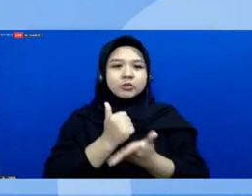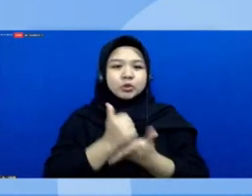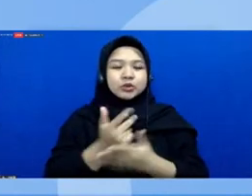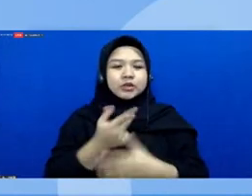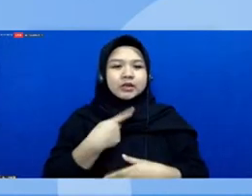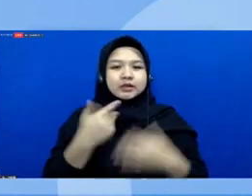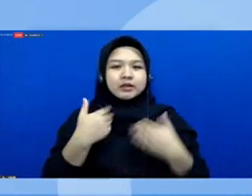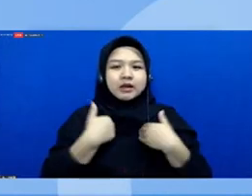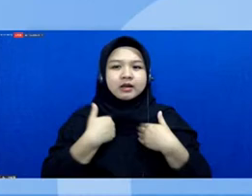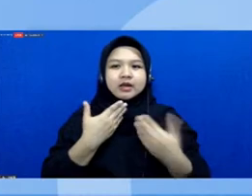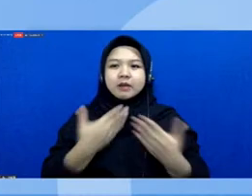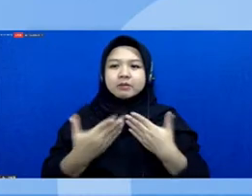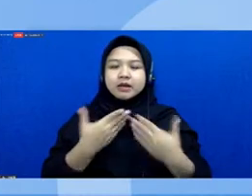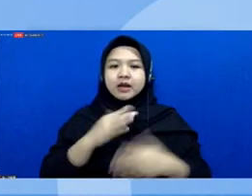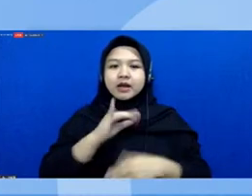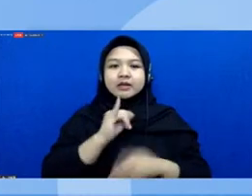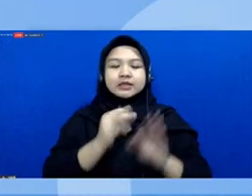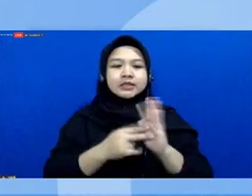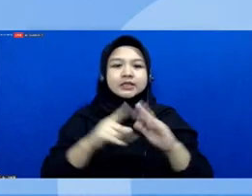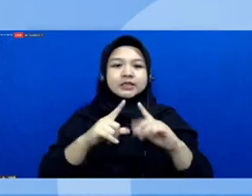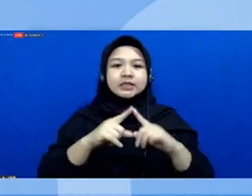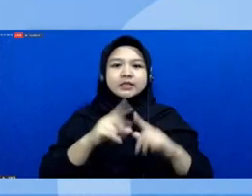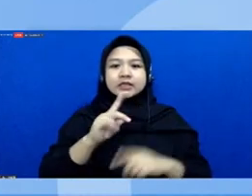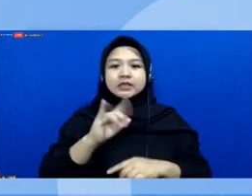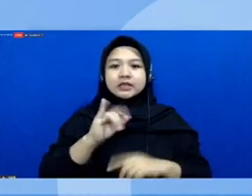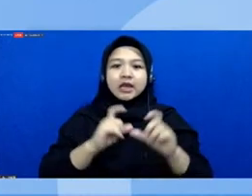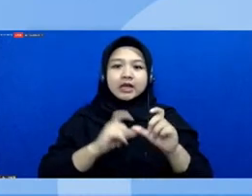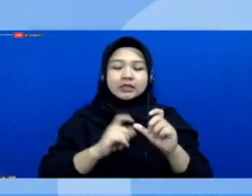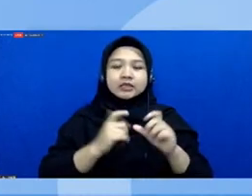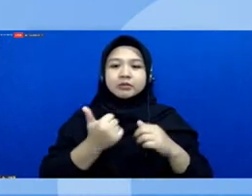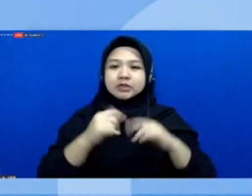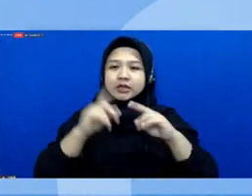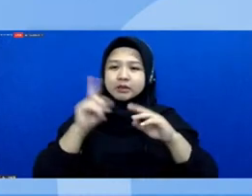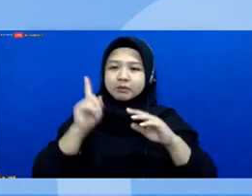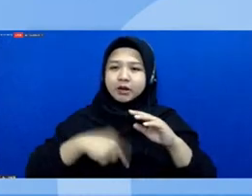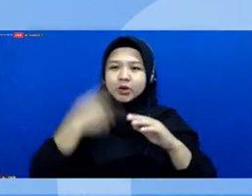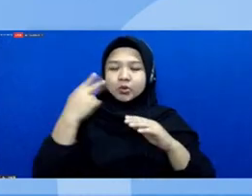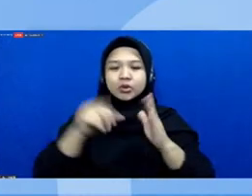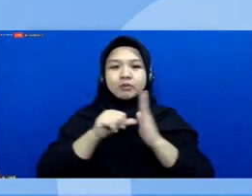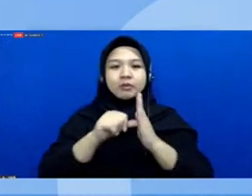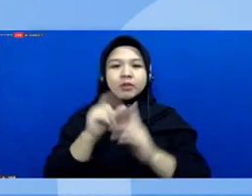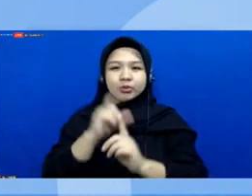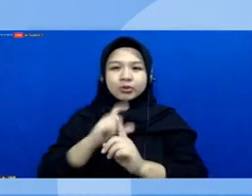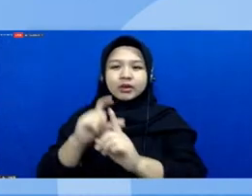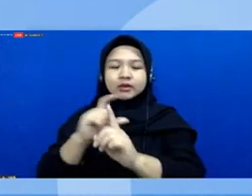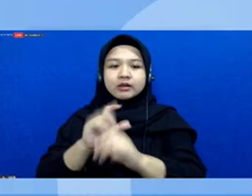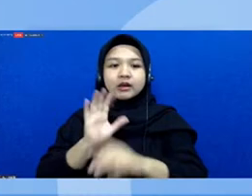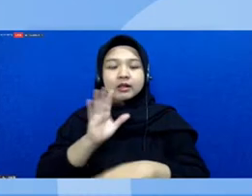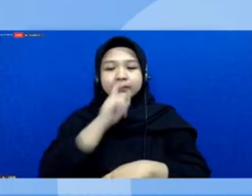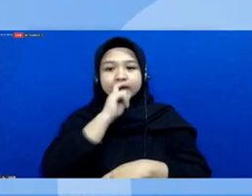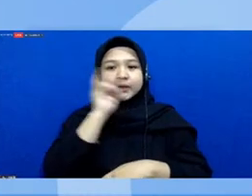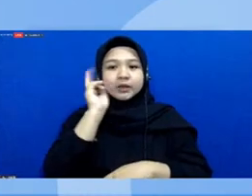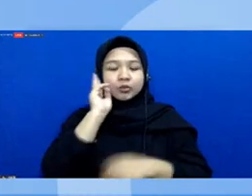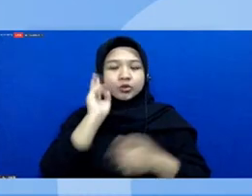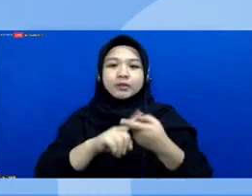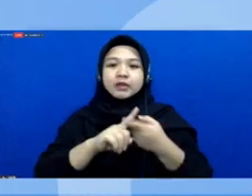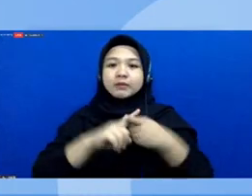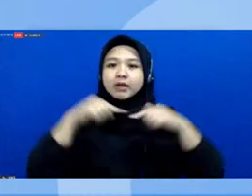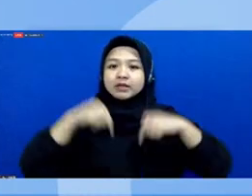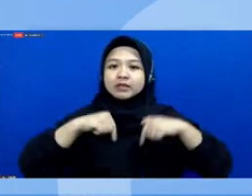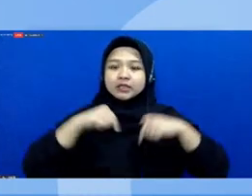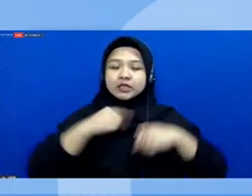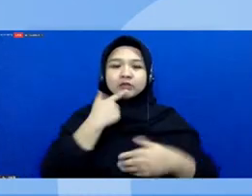ada aplikasi Inaris ya, yang juga sudah bisa dijelajahi untuk membantu tracing. Nah, nanti Bapak Ibu dan juga rekan-rekan yang ada di sini nanti boleh langsung